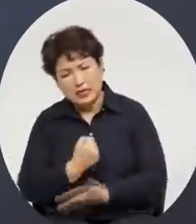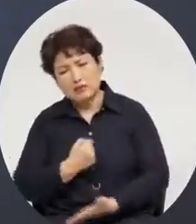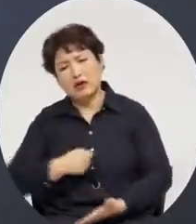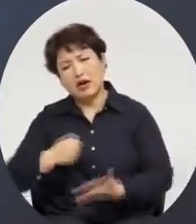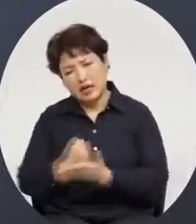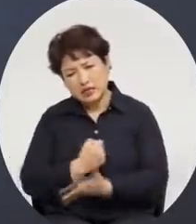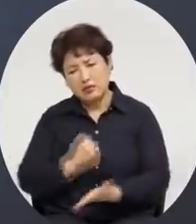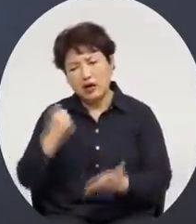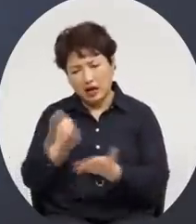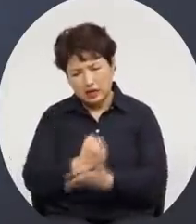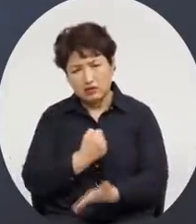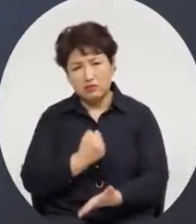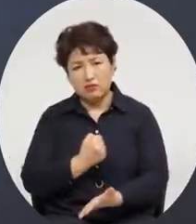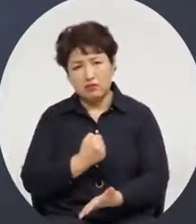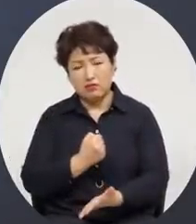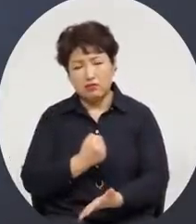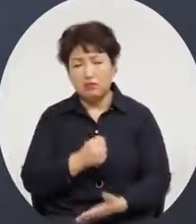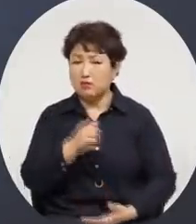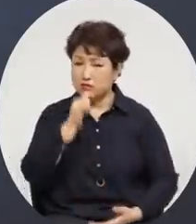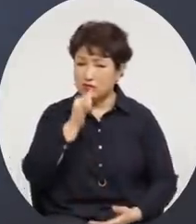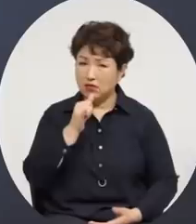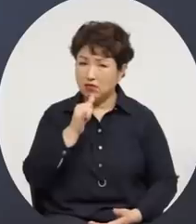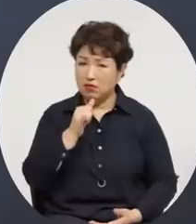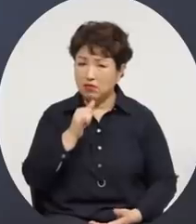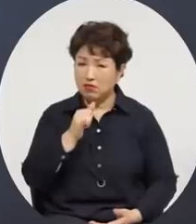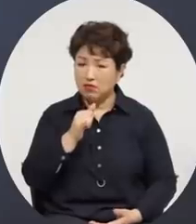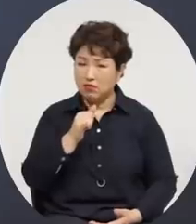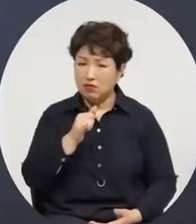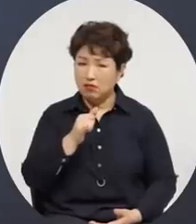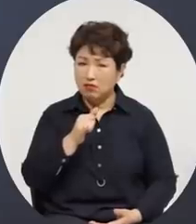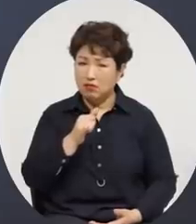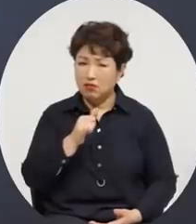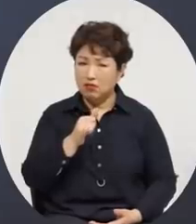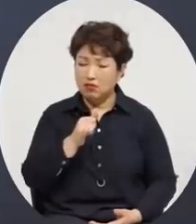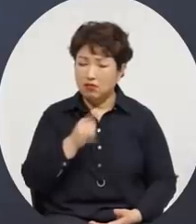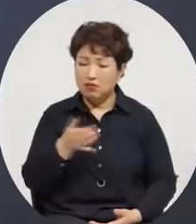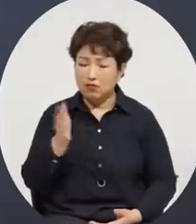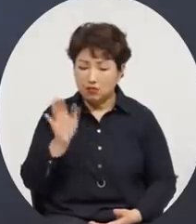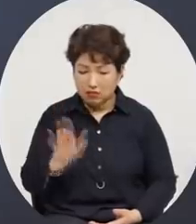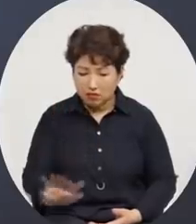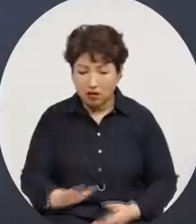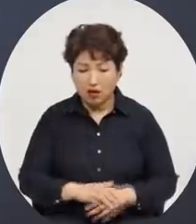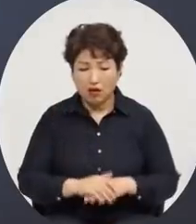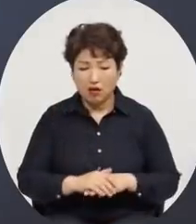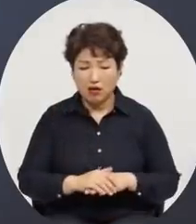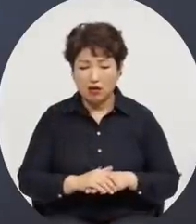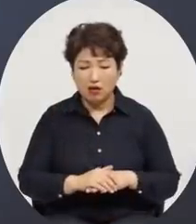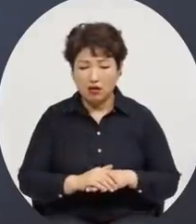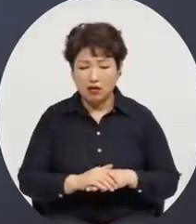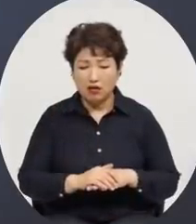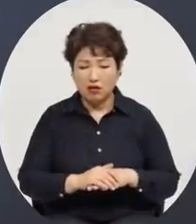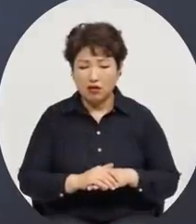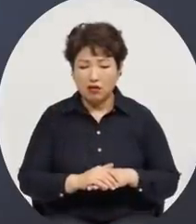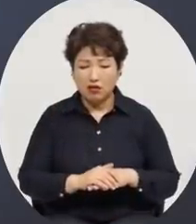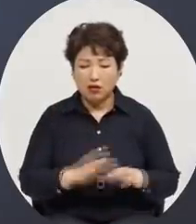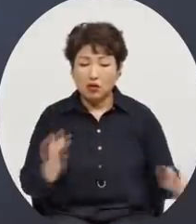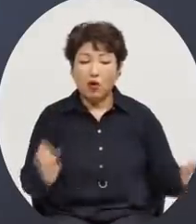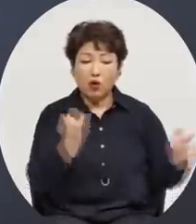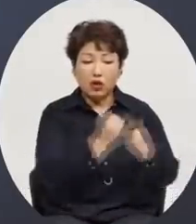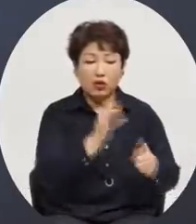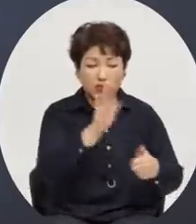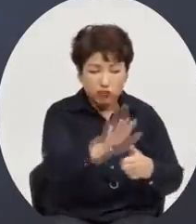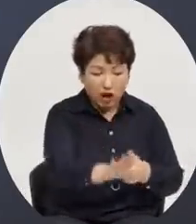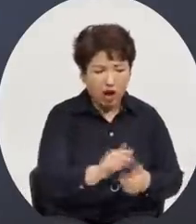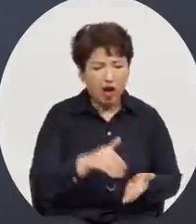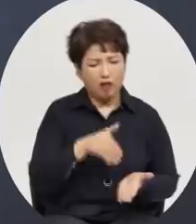몇년 만에 끊을 수가 있다 이거야. 아안 해보니까 아쉽지. 해보이 아 이건 같이 못 살겠구나